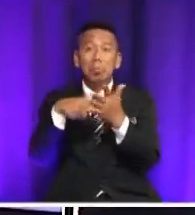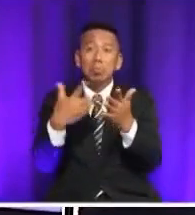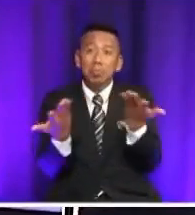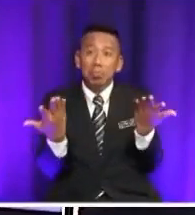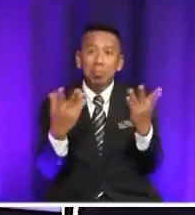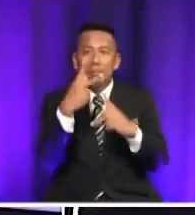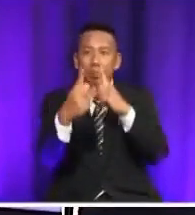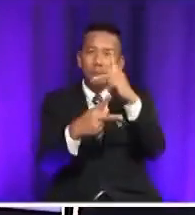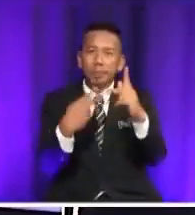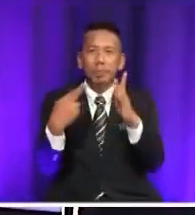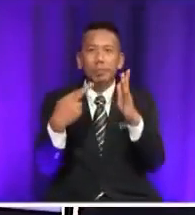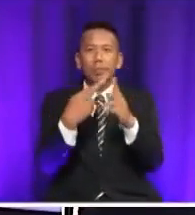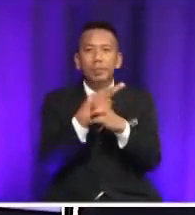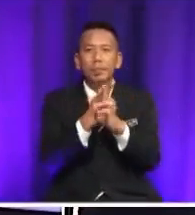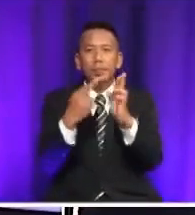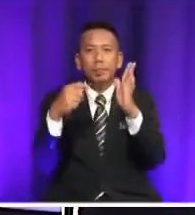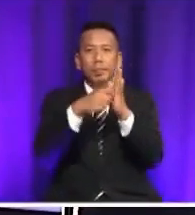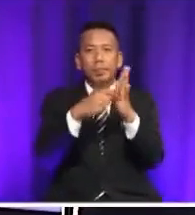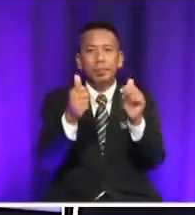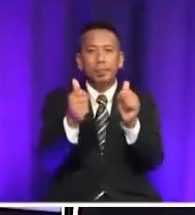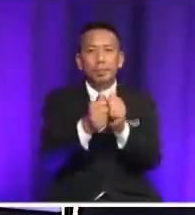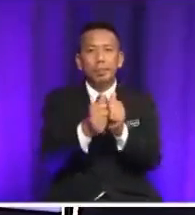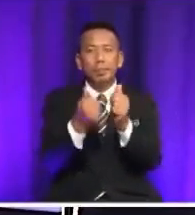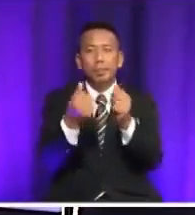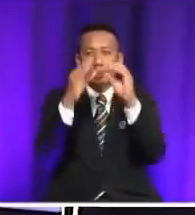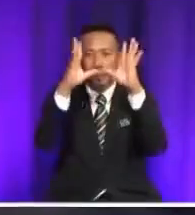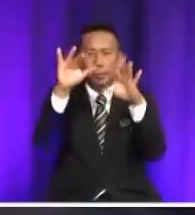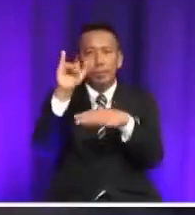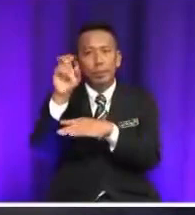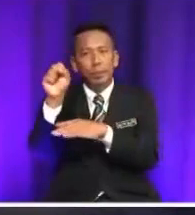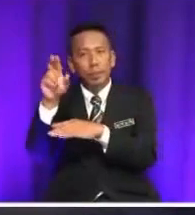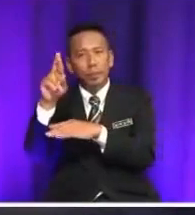produksi raket tanda bersama dengan cego yusrian